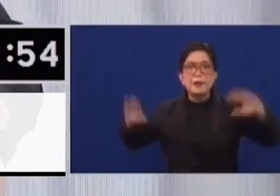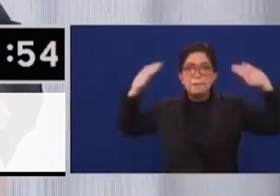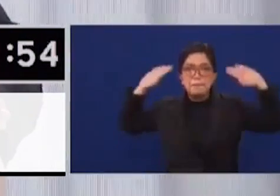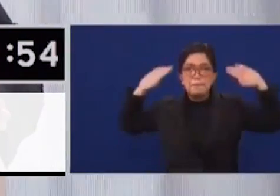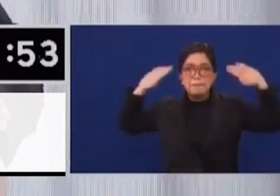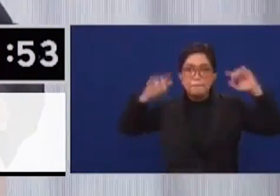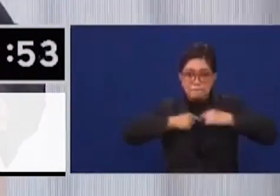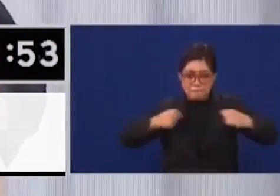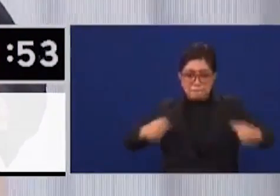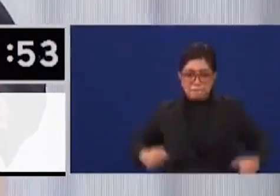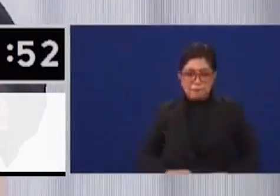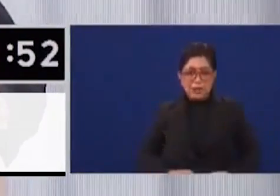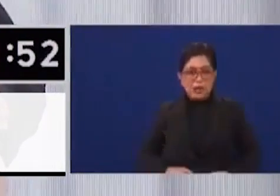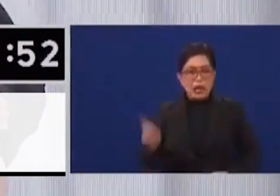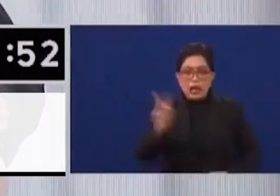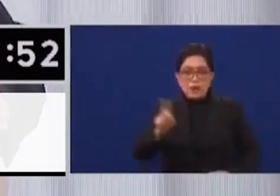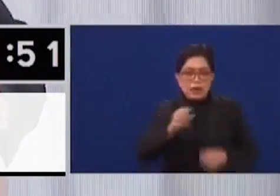pendekatan indoktrinasi